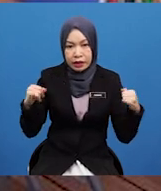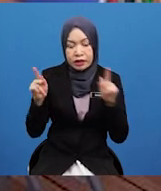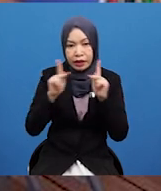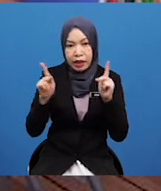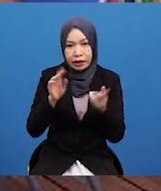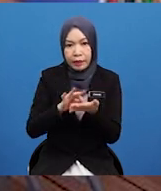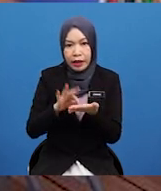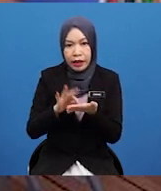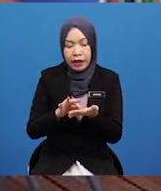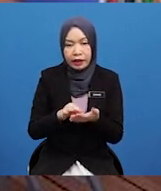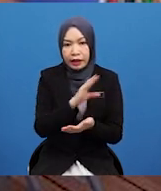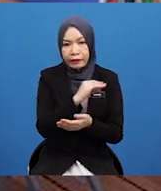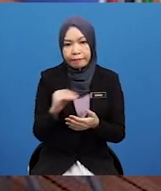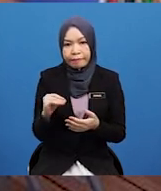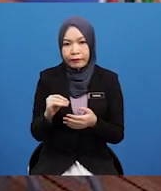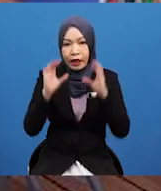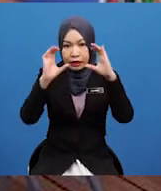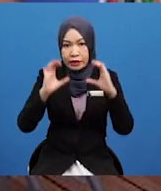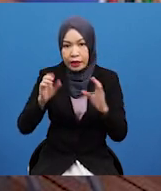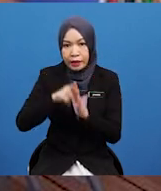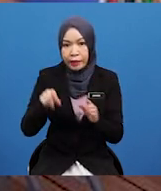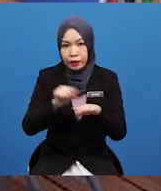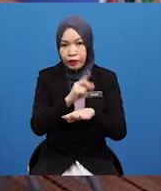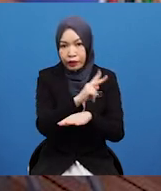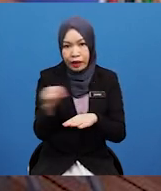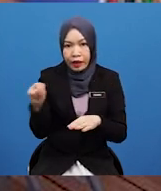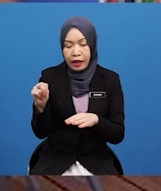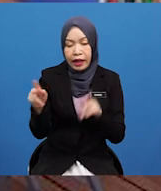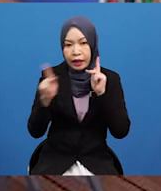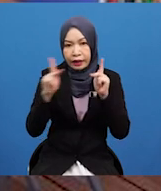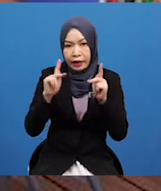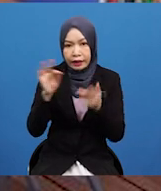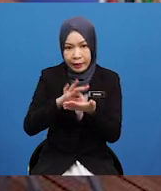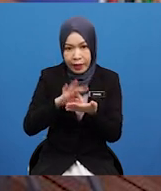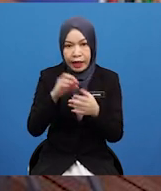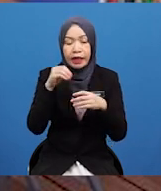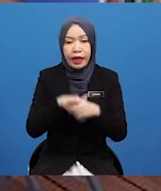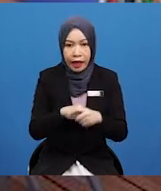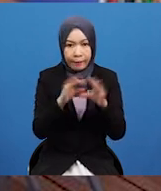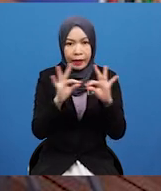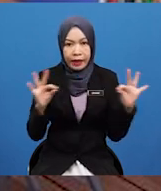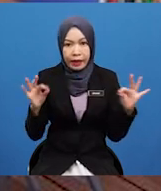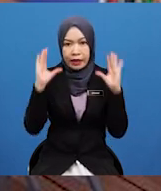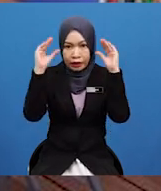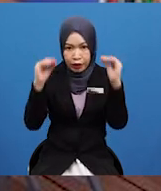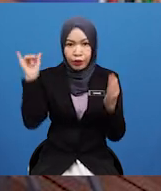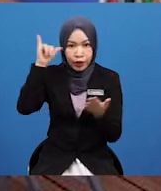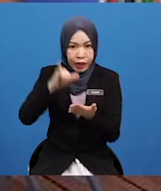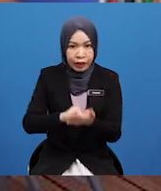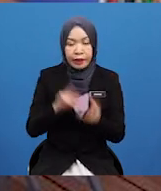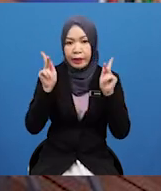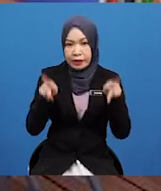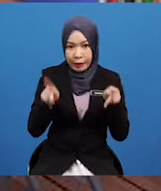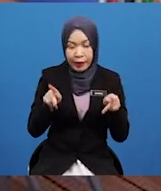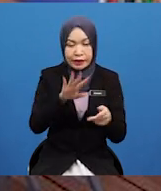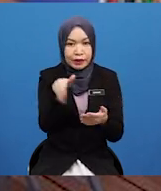fungsi kata bilangan dan cara penggunaan kata bilangan dalam ayat. Cikgu yakin